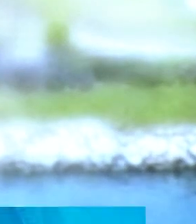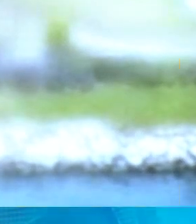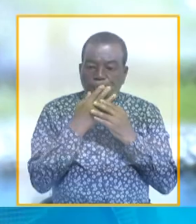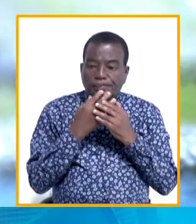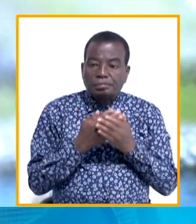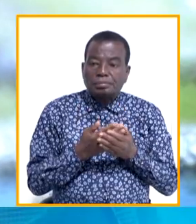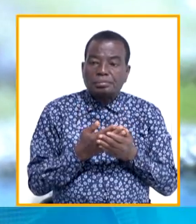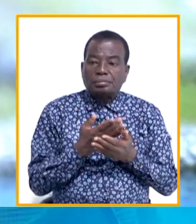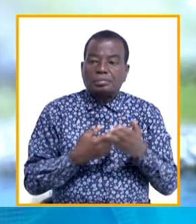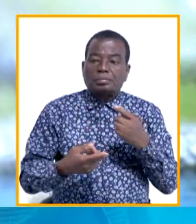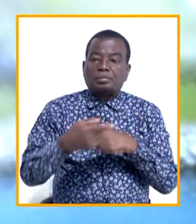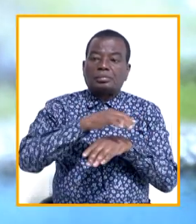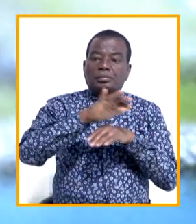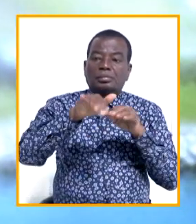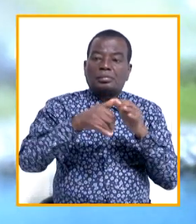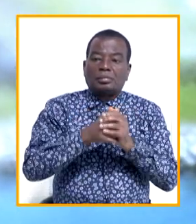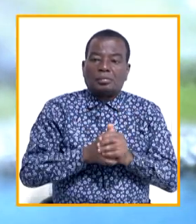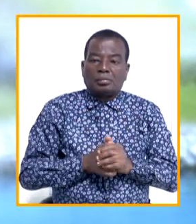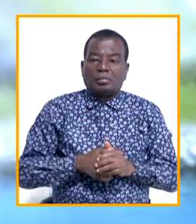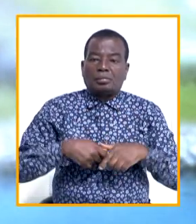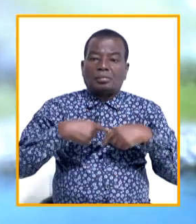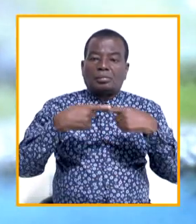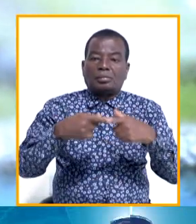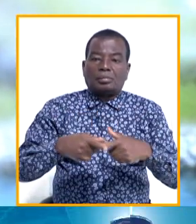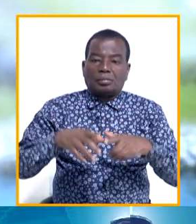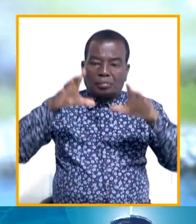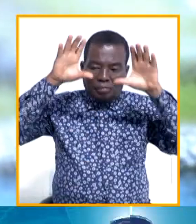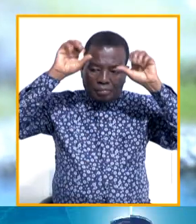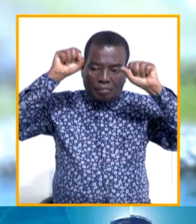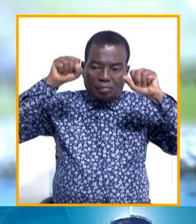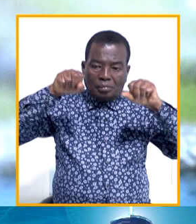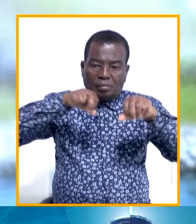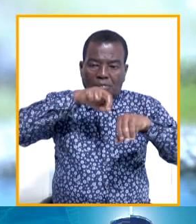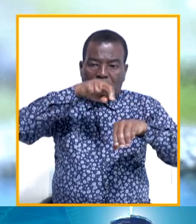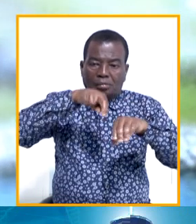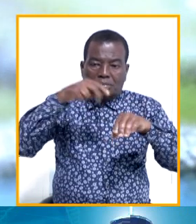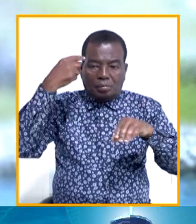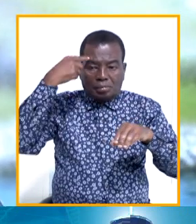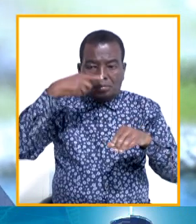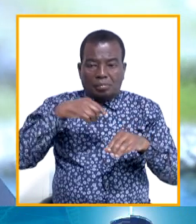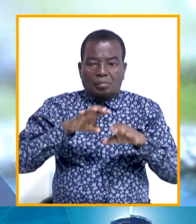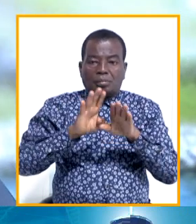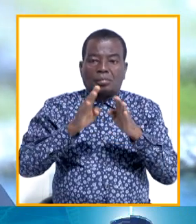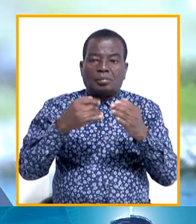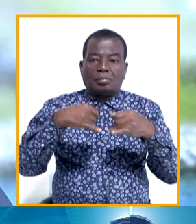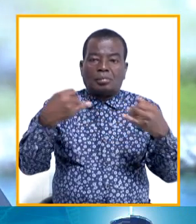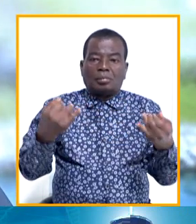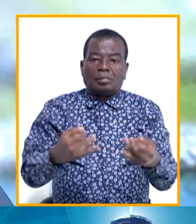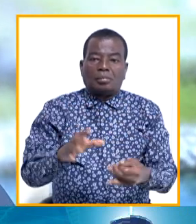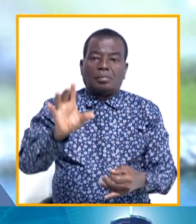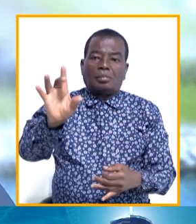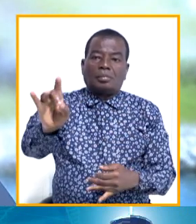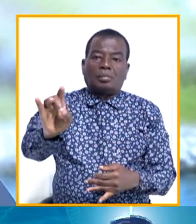Dialo voilà pour les titres on se rend tout de suite au Palais de la Présidence de la République pour ouvrir ce journal 83